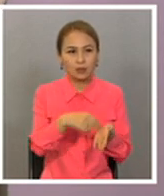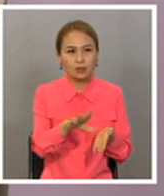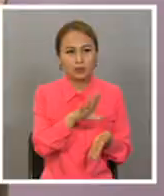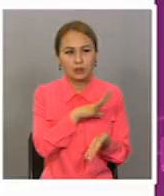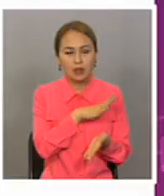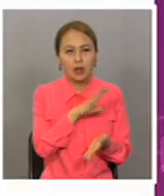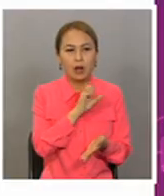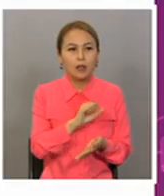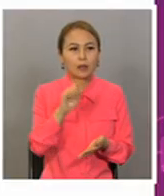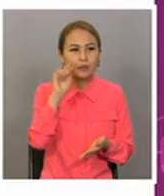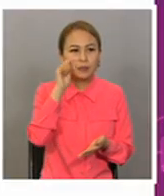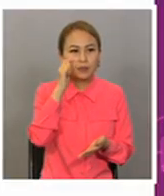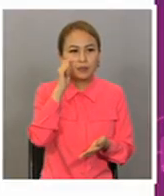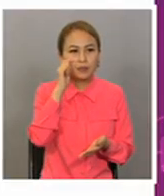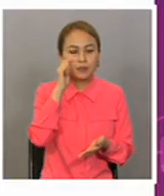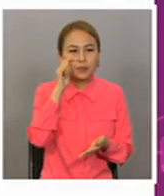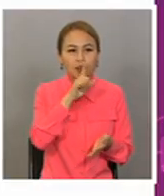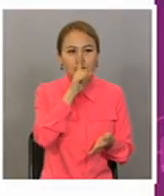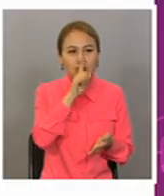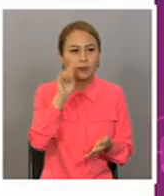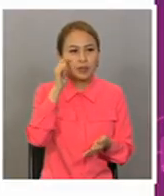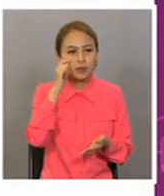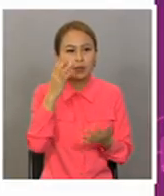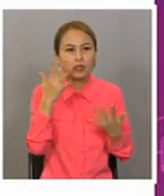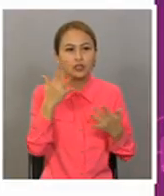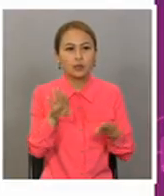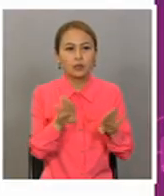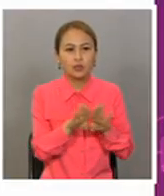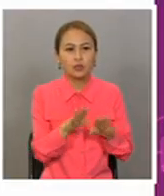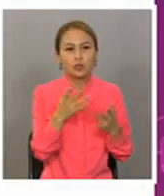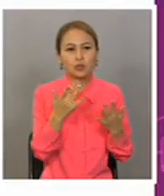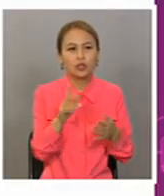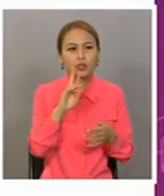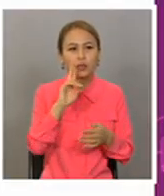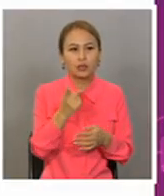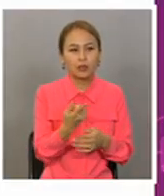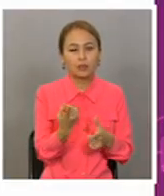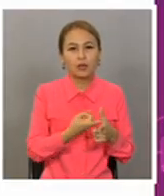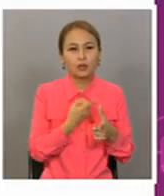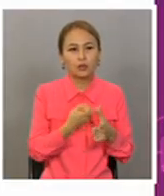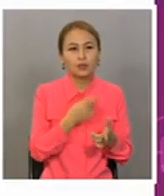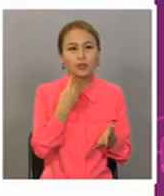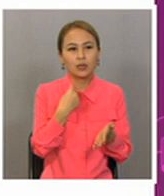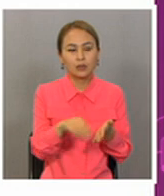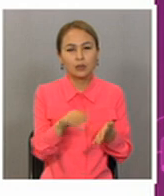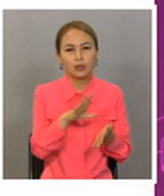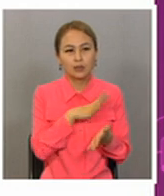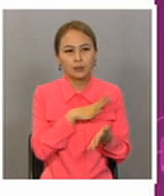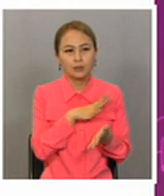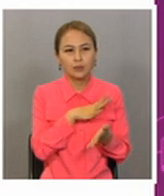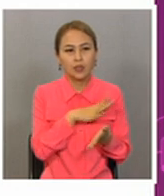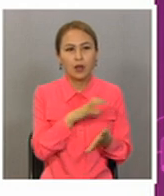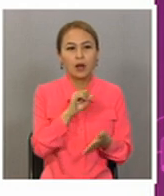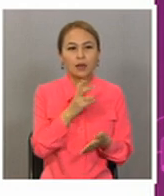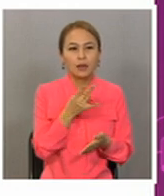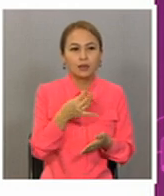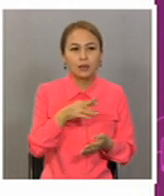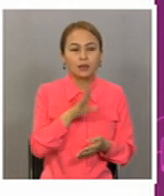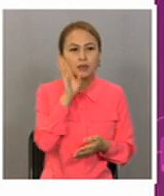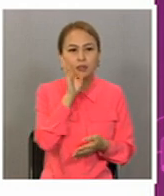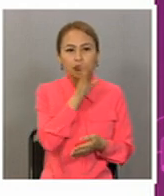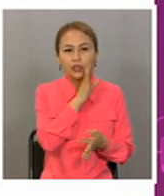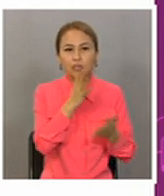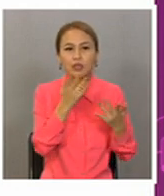алды. Ал сәбіз бен пияз қанша болса, сонша килограмм картоп сатып алды. Әлияның